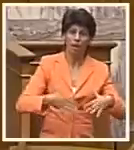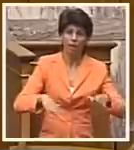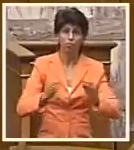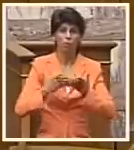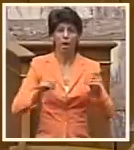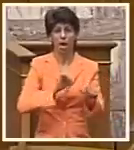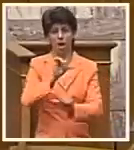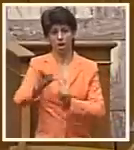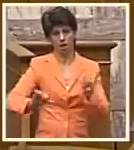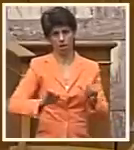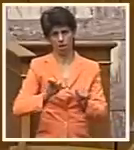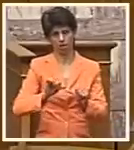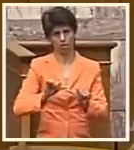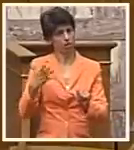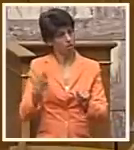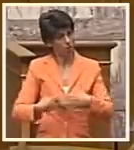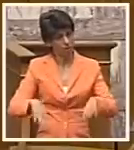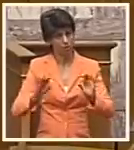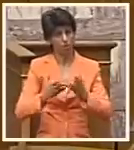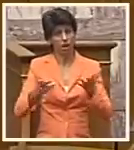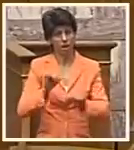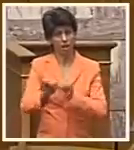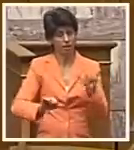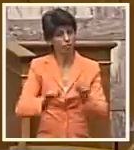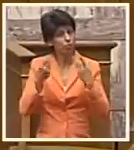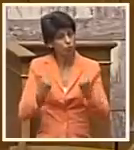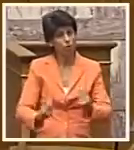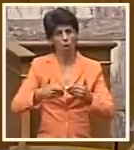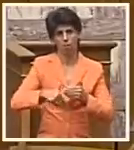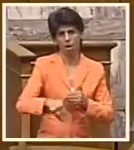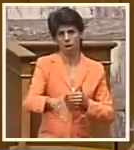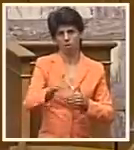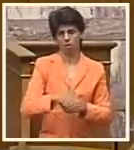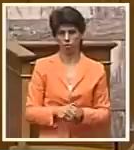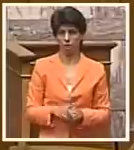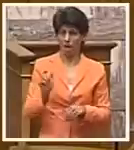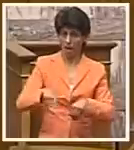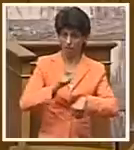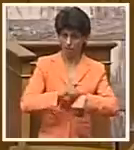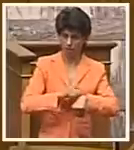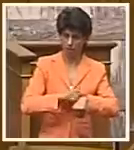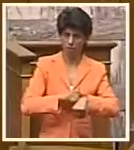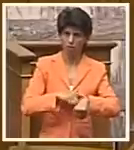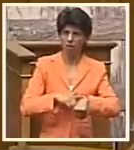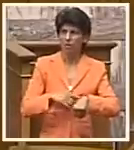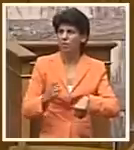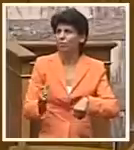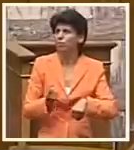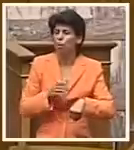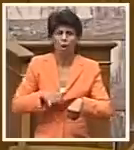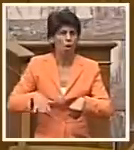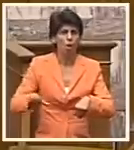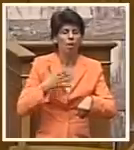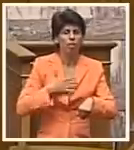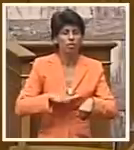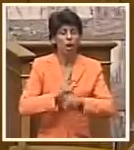μεγάλες αλλαγές. Έχουμε ξεκινήσει τις μεγάλες αλλαγές για ένα καλύτερο αύριο. Και την ώρα αυτού του πόνου θέλω να στείλω ένα σαφές μήνυμα ελπίδας σε